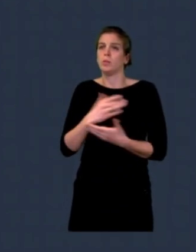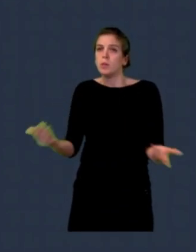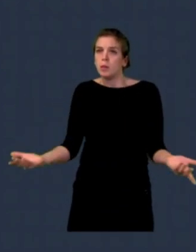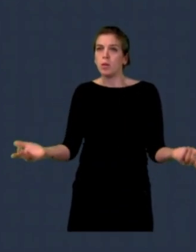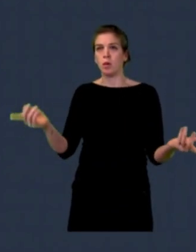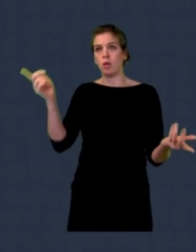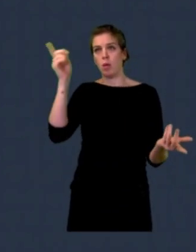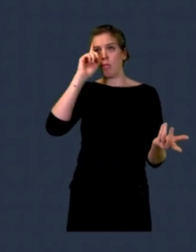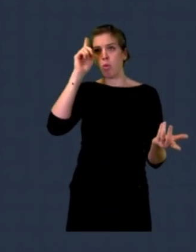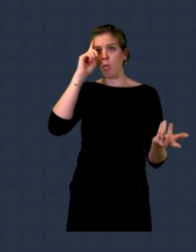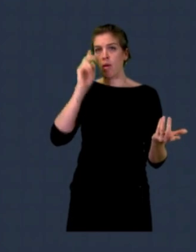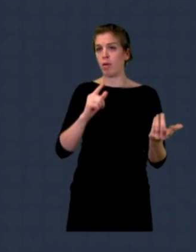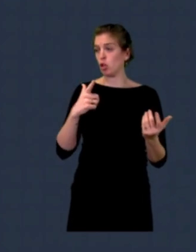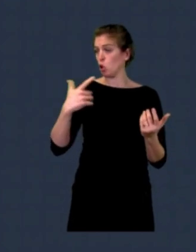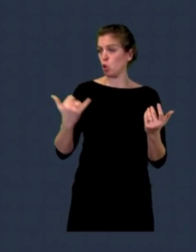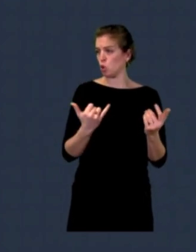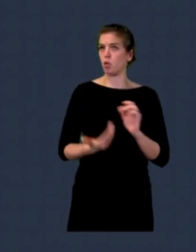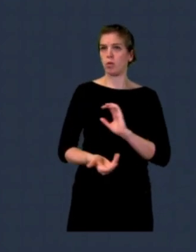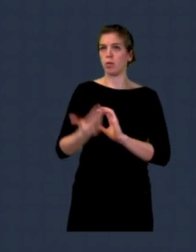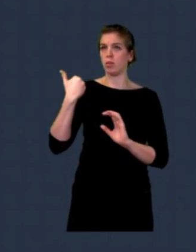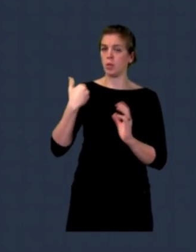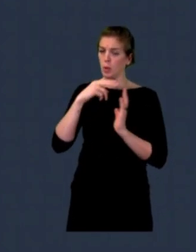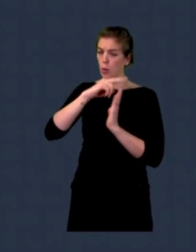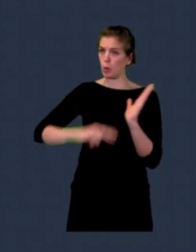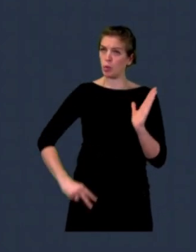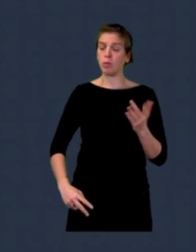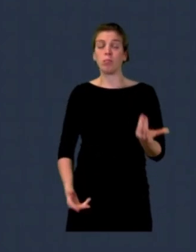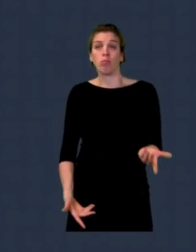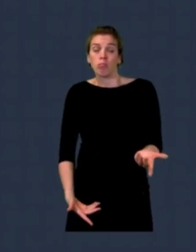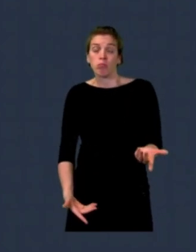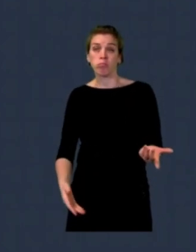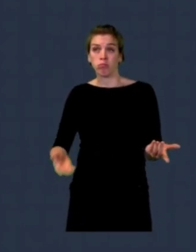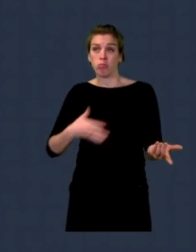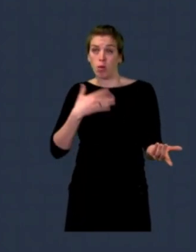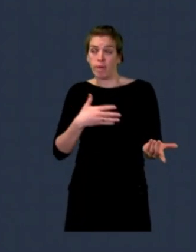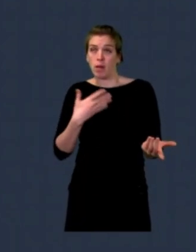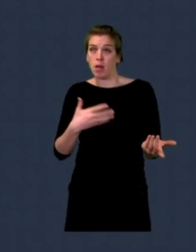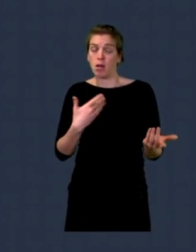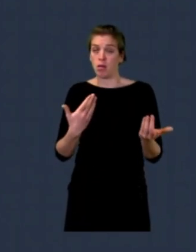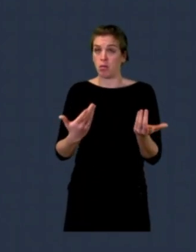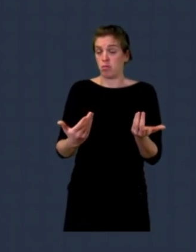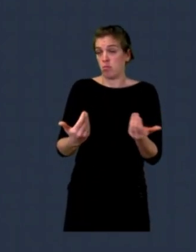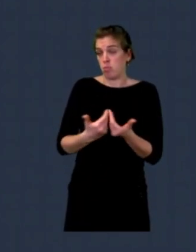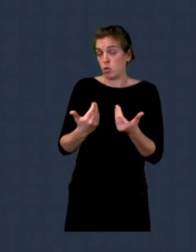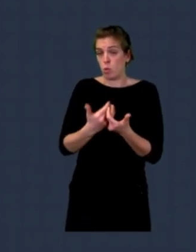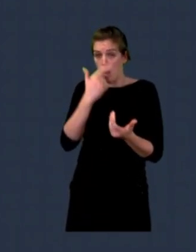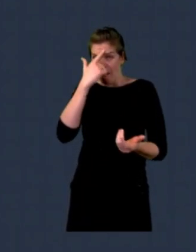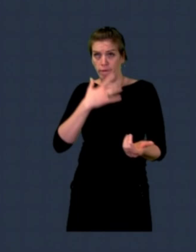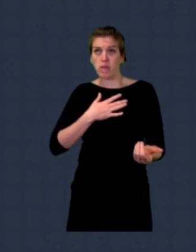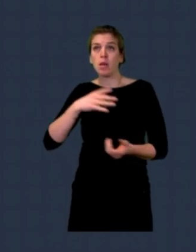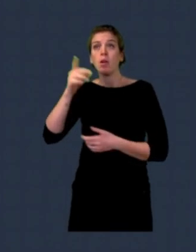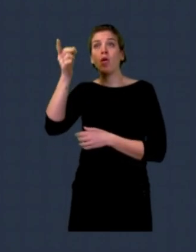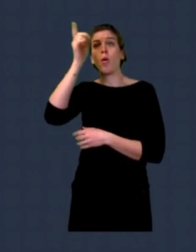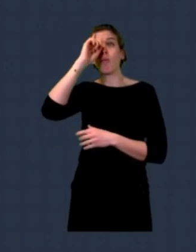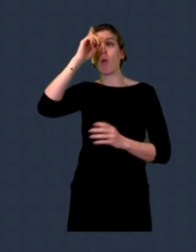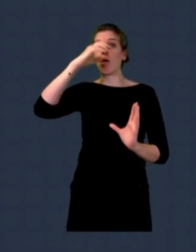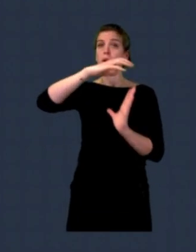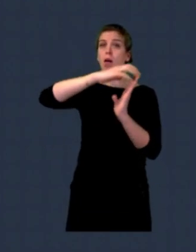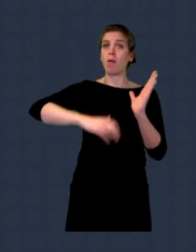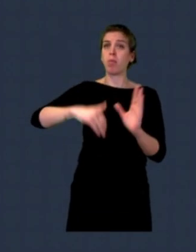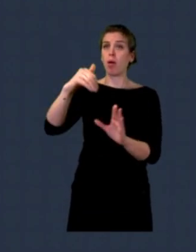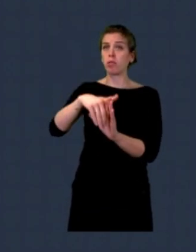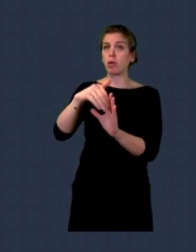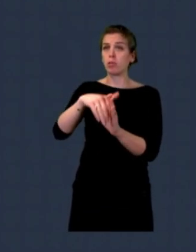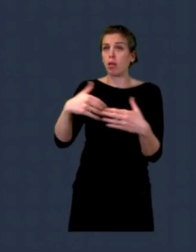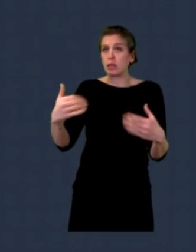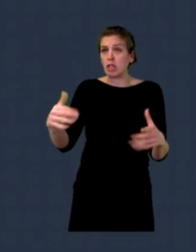destinataires de son contenu que depuis 48 heures. Oui, on se demande pourquoi vous avez besoin de notre approbation, puisque tout ce que contient ce rapport a déjà fait